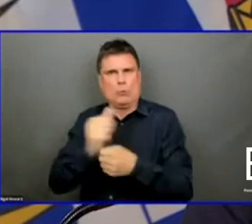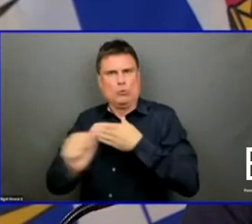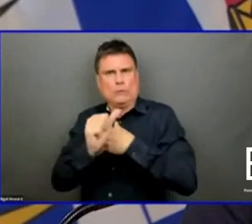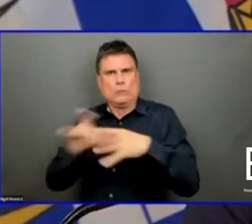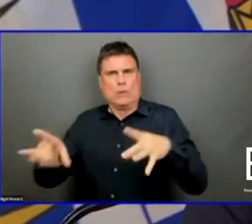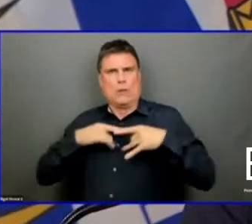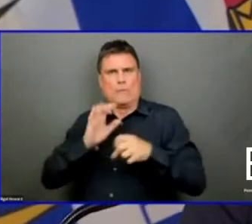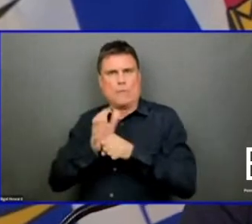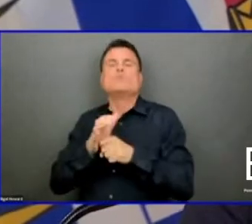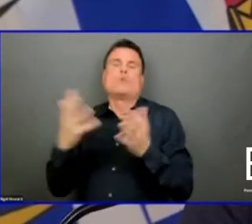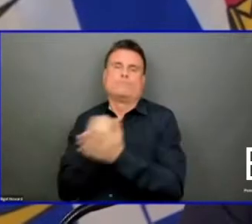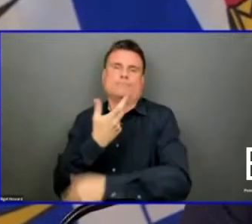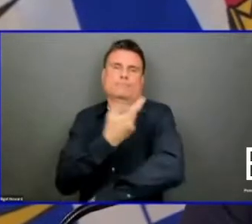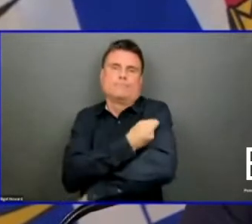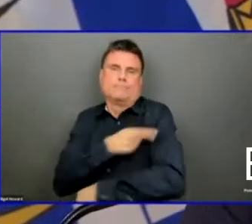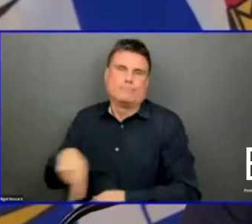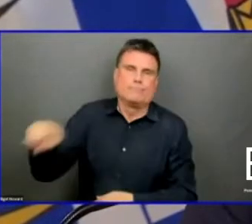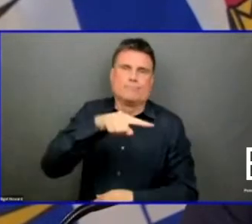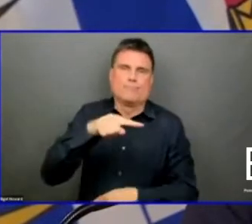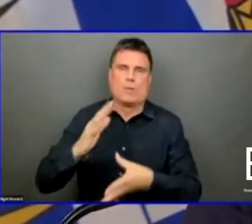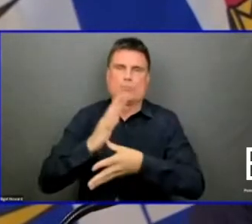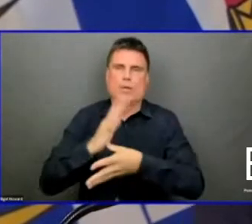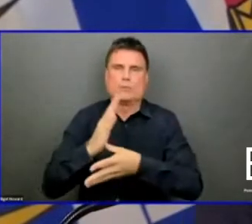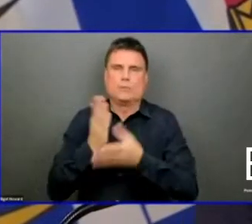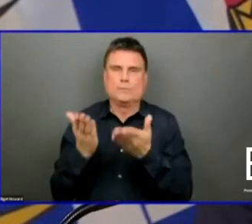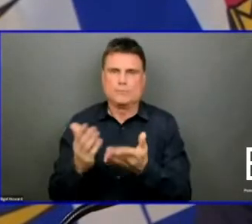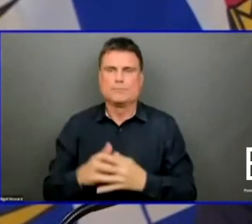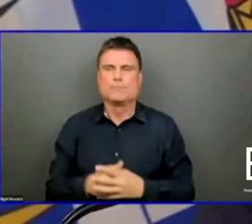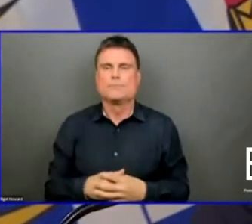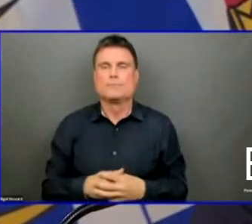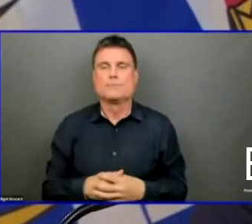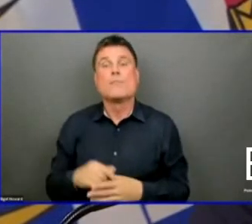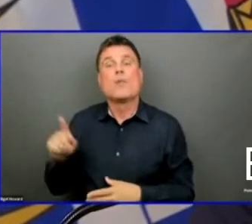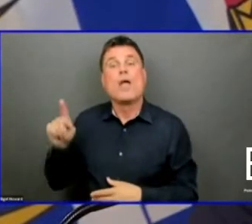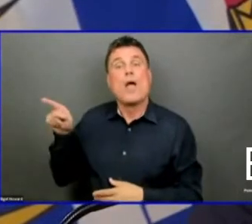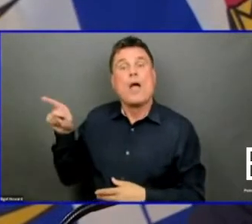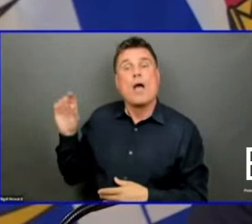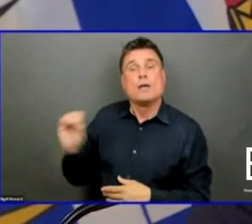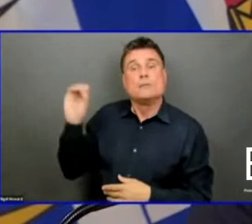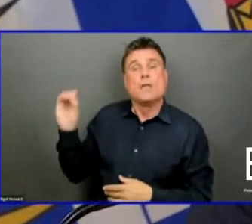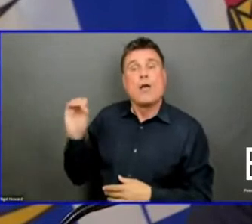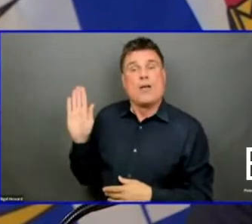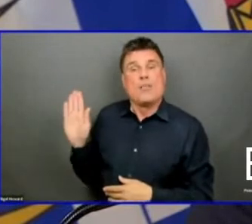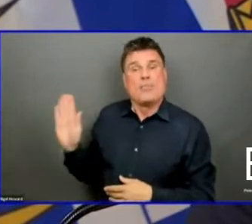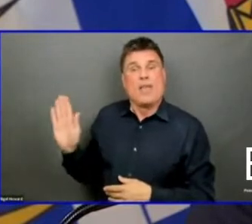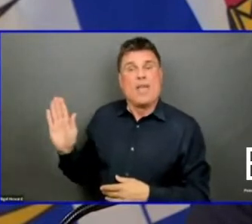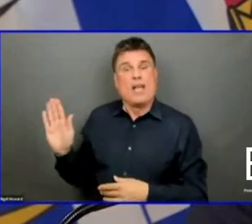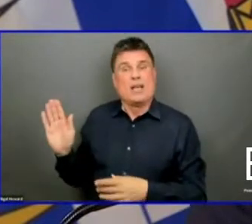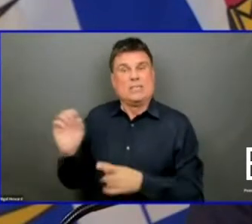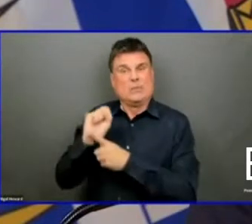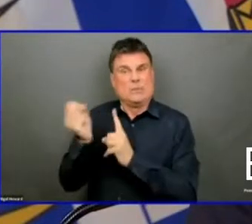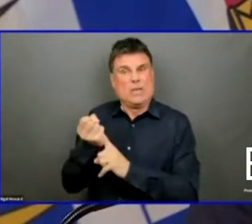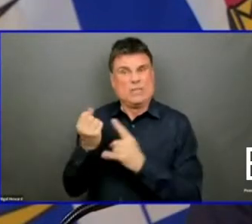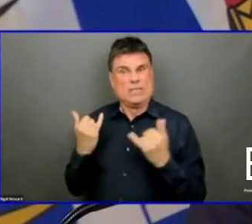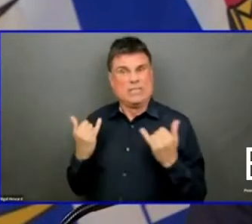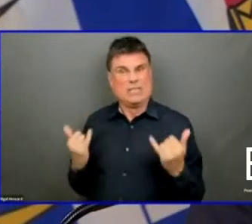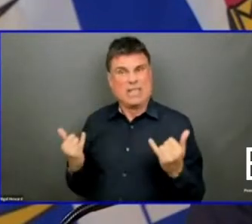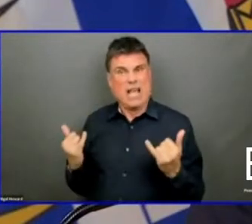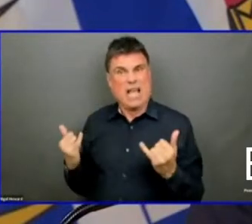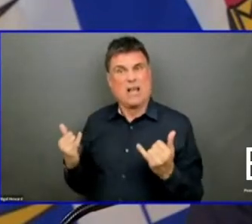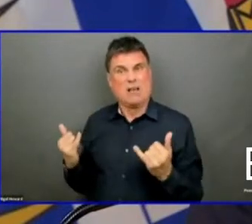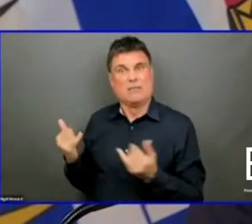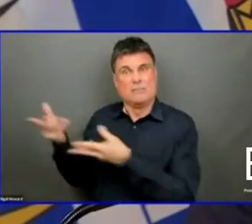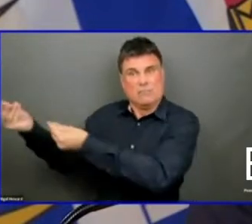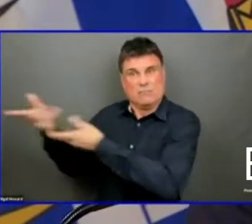拜都能 Dr. 给他们 Babbers, 打完 yeah, 了 he's saying that they are in a 啊 very， 因为我们 dire 他说我们 situation. You mentioned that 因 we're 为 about a month 有 behind 更多的疫苗已 Ontario. 经 So 来 are 了 we doing